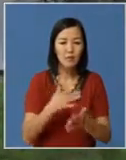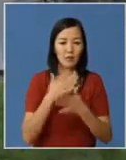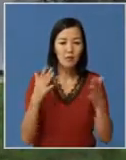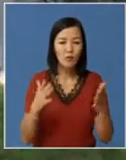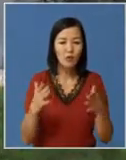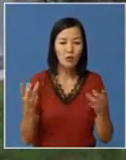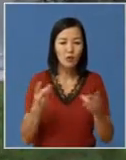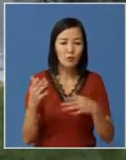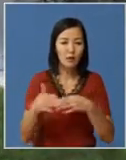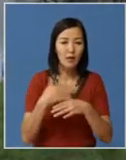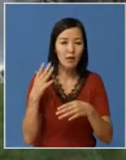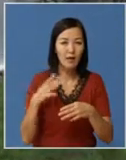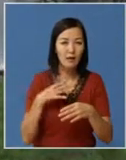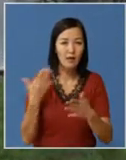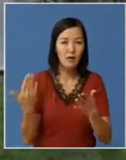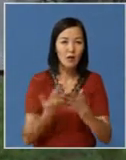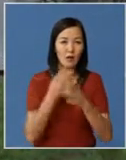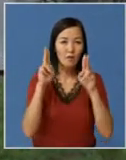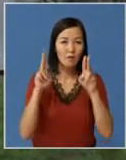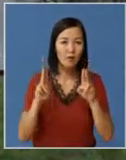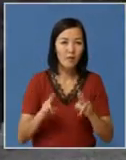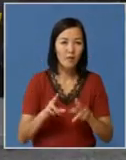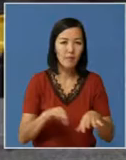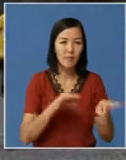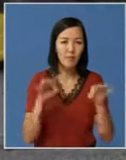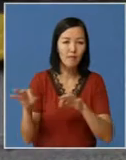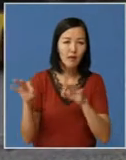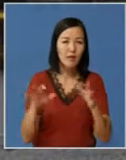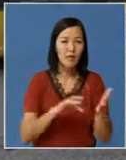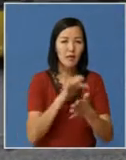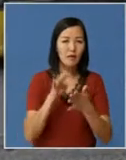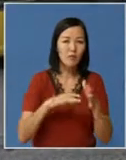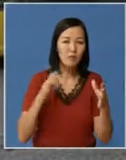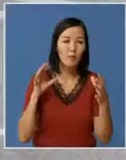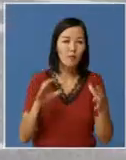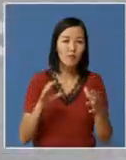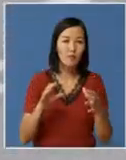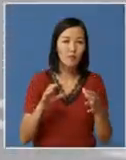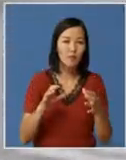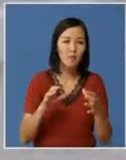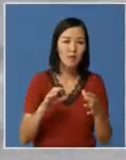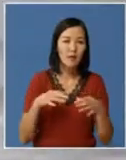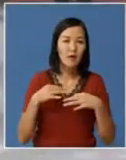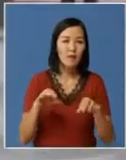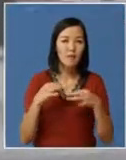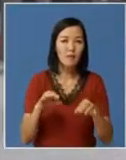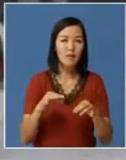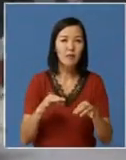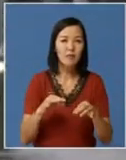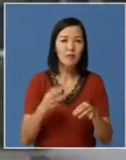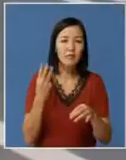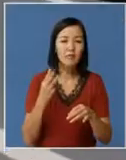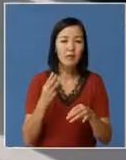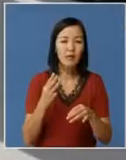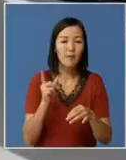момент. Среди положительных нововведений – возможность передвигаться по городским автобусным полосам автомобилистам как минимум с